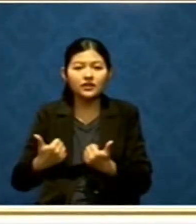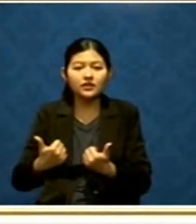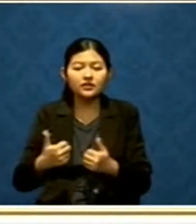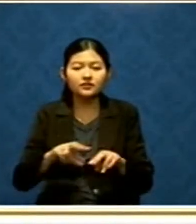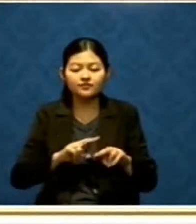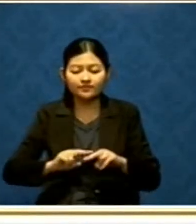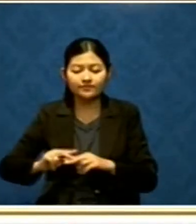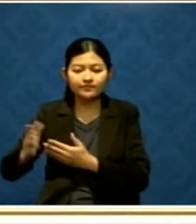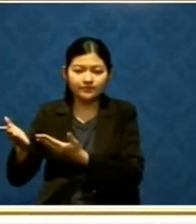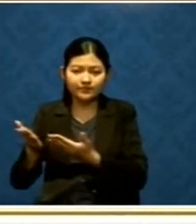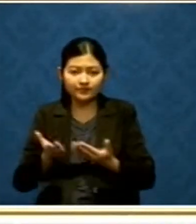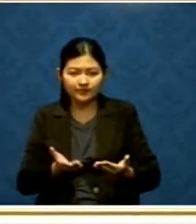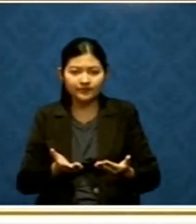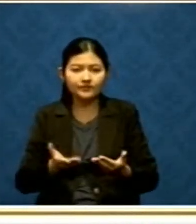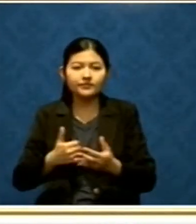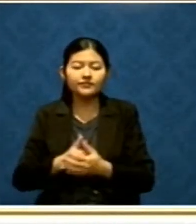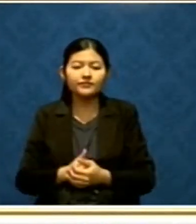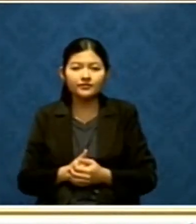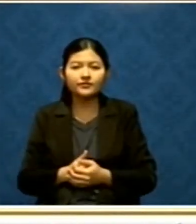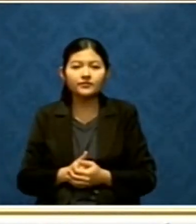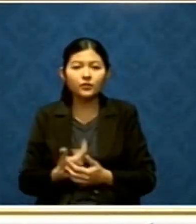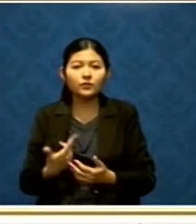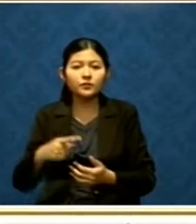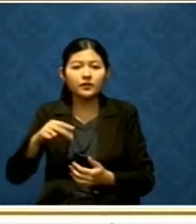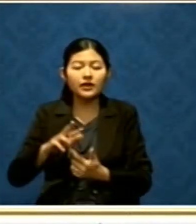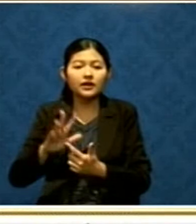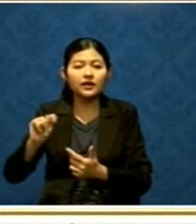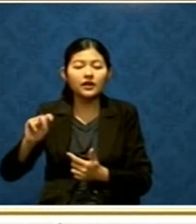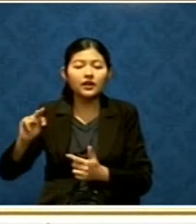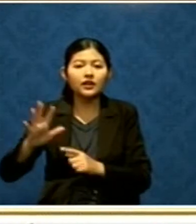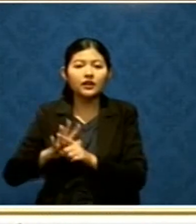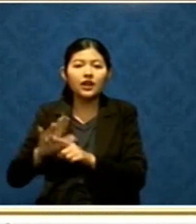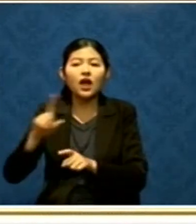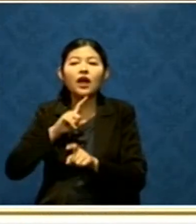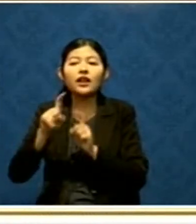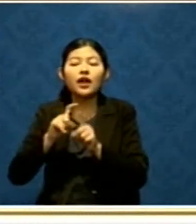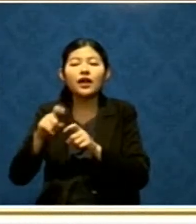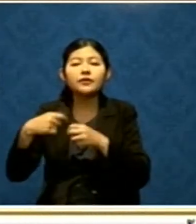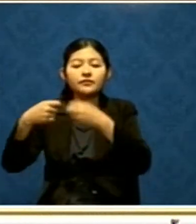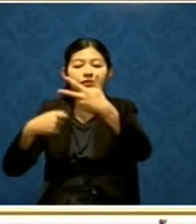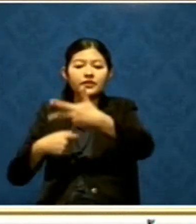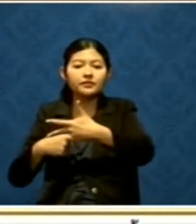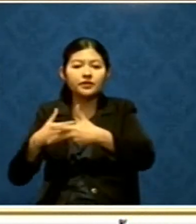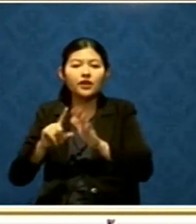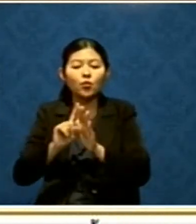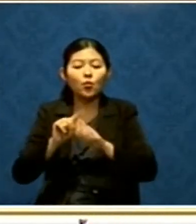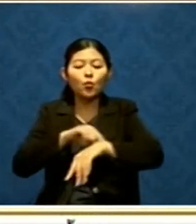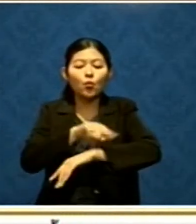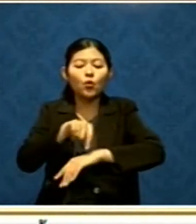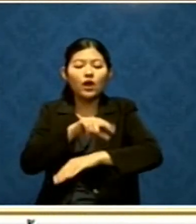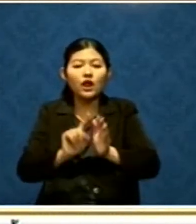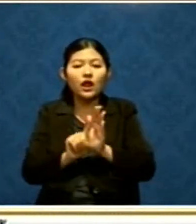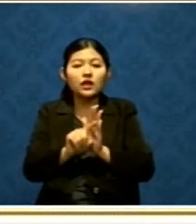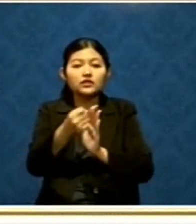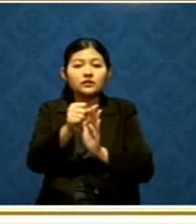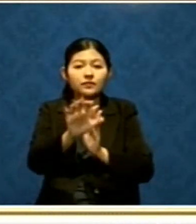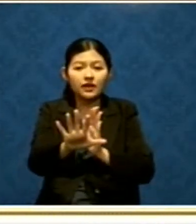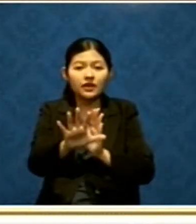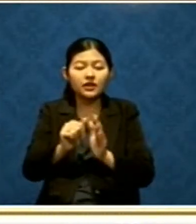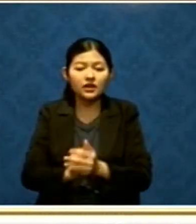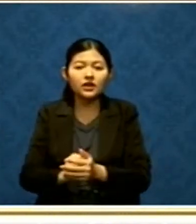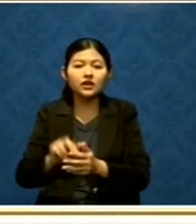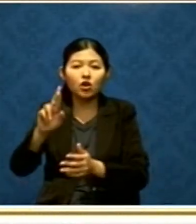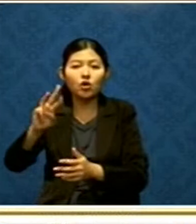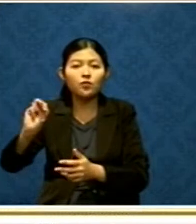รีได้มาแล้วก็คุณพัฒนามีเวลาถามได้3คำถามในเวลา15นาทีท่านรัฐมนตรีก็ตอบในเวล